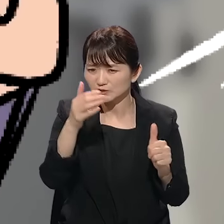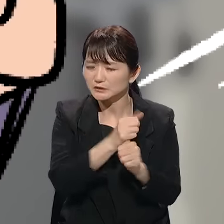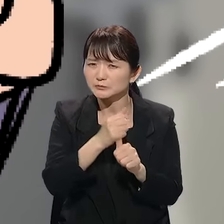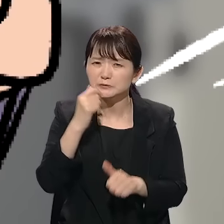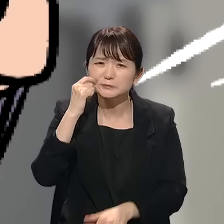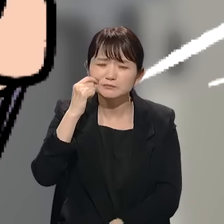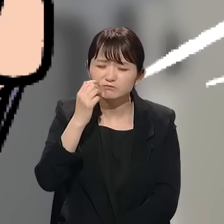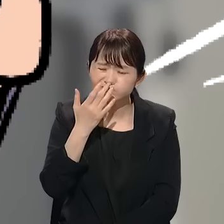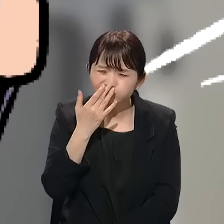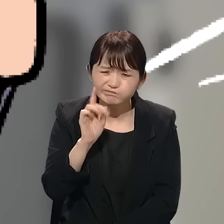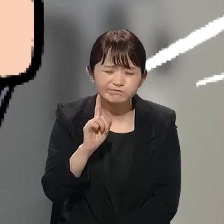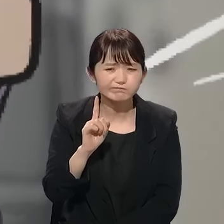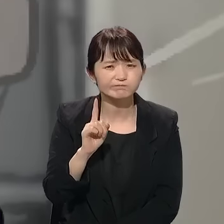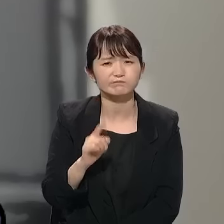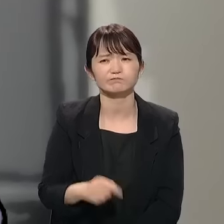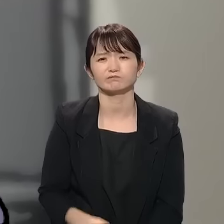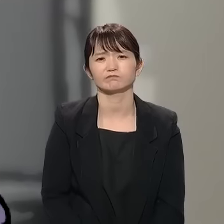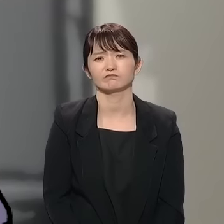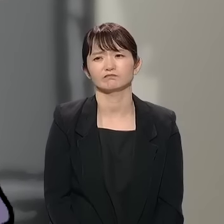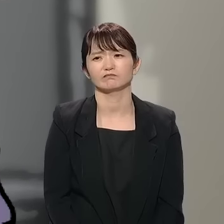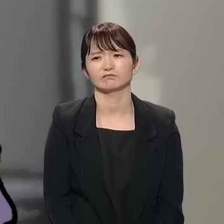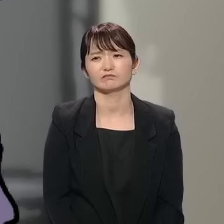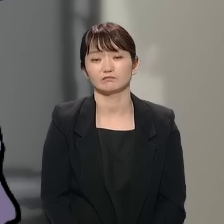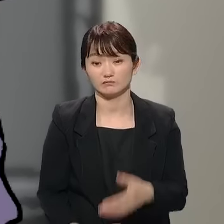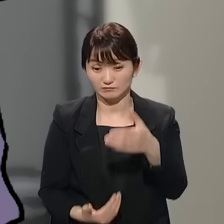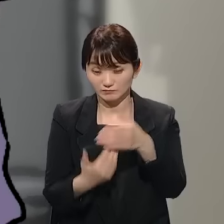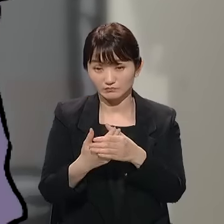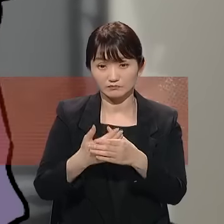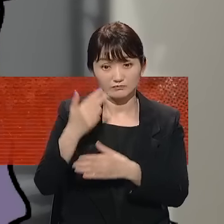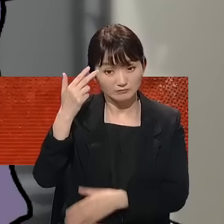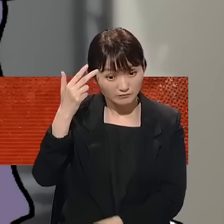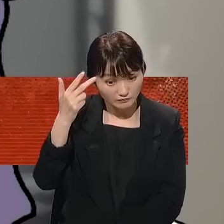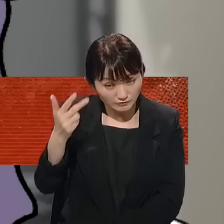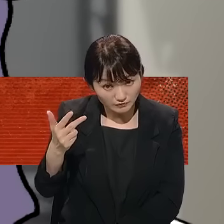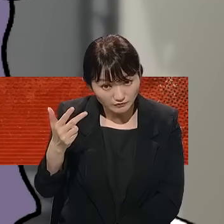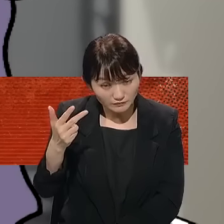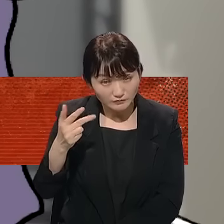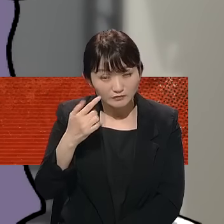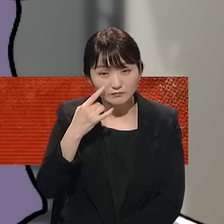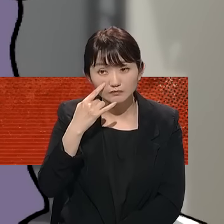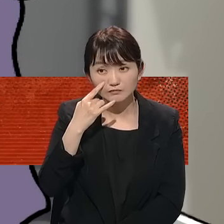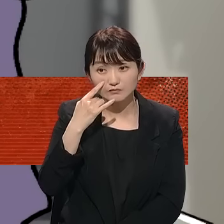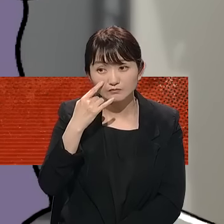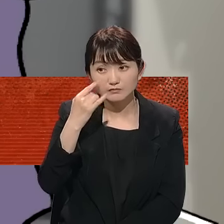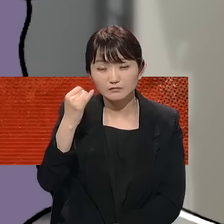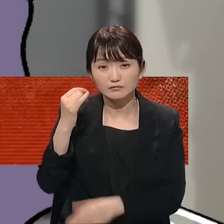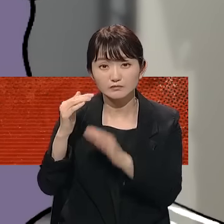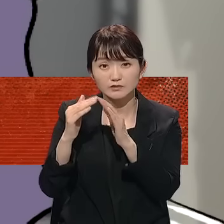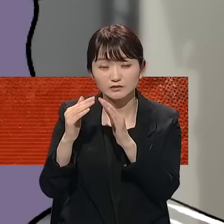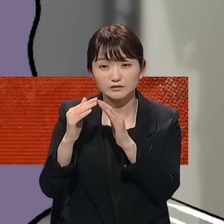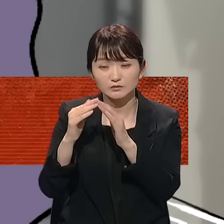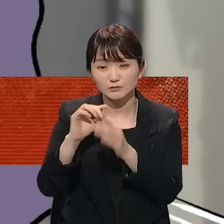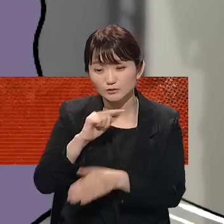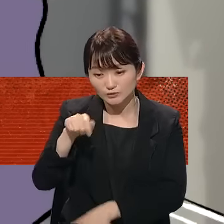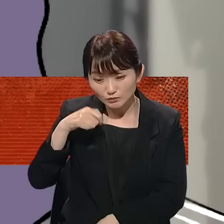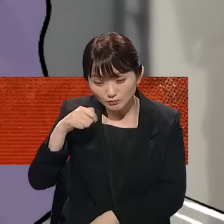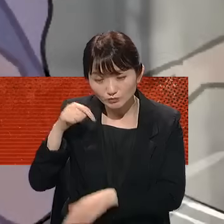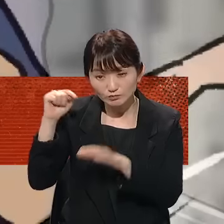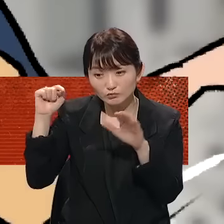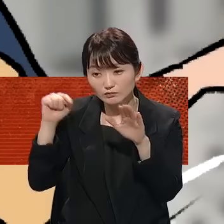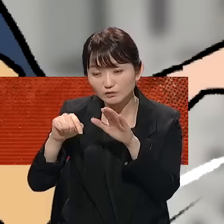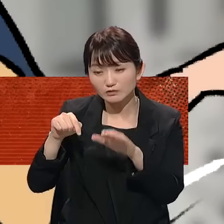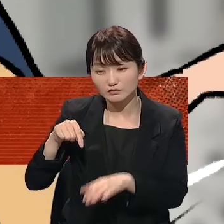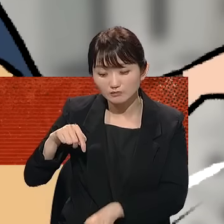잘 이해가 안 그러니까요, 되네요. 그러니까요. 더 이해가 안 가네. 사건 발생하고 일주일쯤 지나서 어머니 집에 저녁 먹으러 가려고 동네를 슬슬